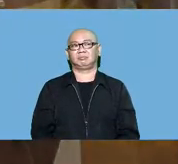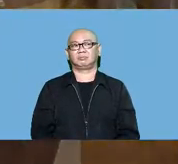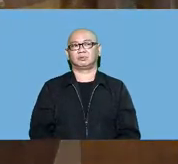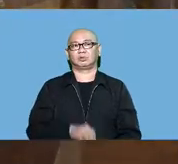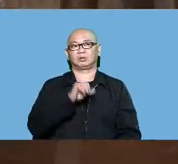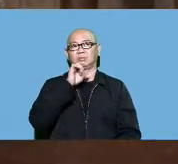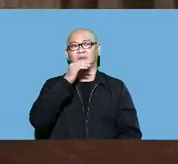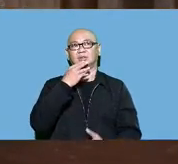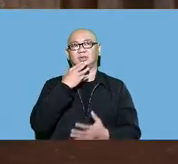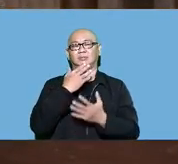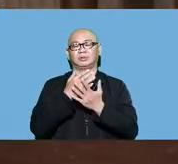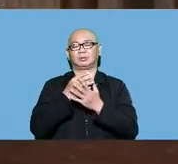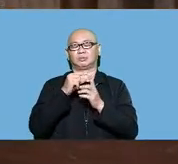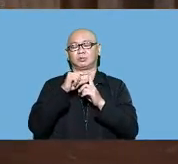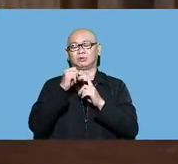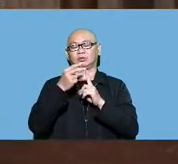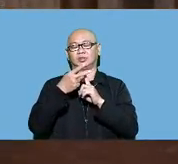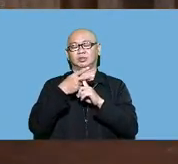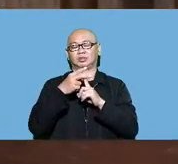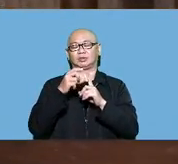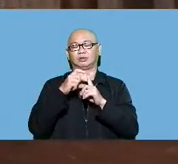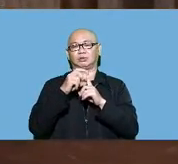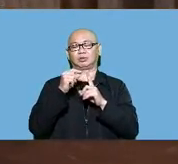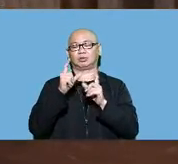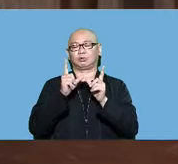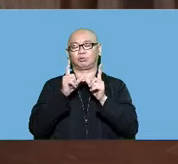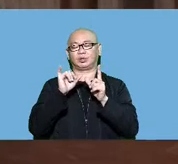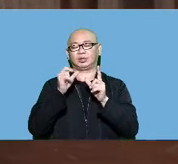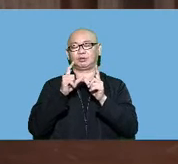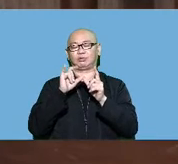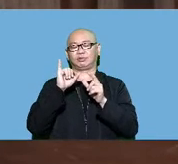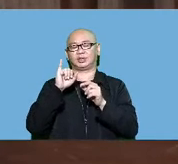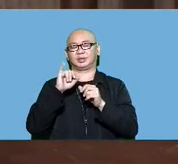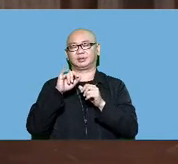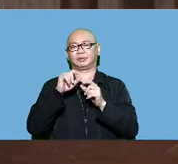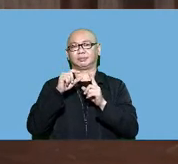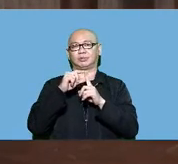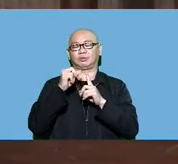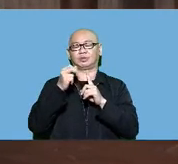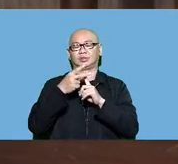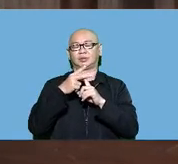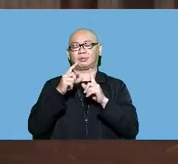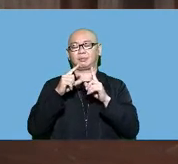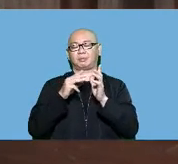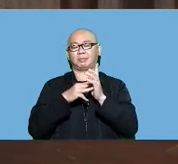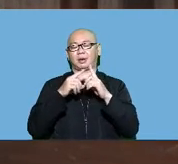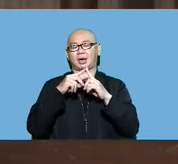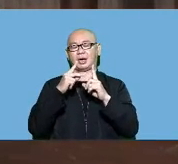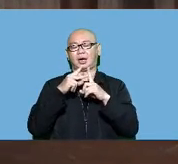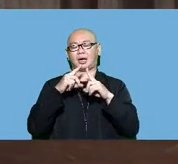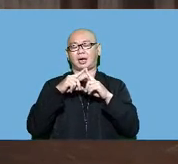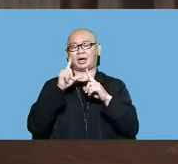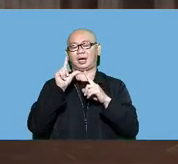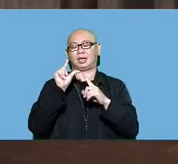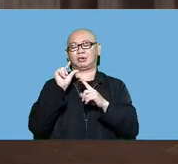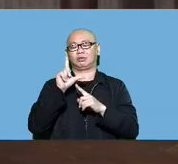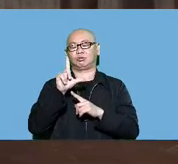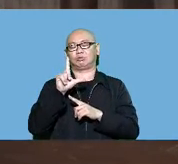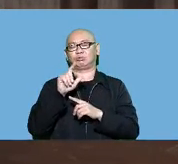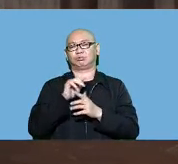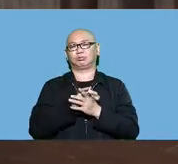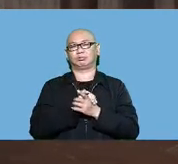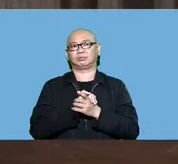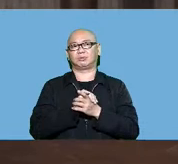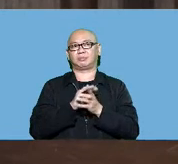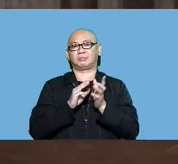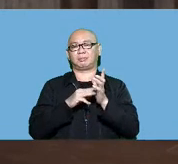Ucapan selamat kepada Profesor Dr. Wiwi Isnaini MS, Profesor Dr. Dr. Mahalul Azam MKes, Profesor Dr.